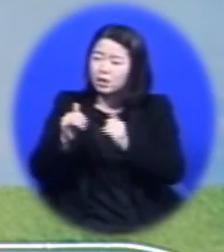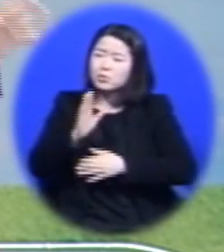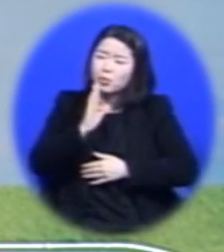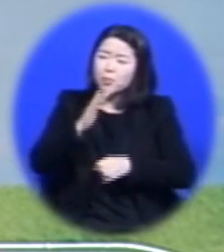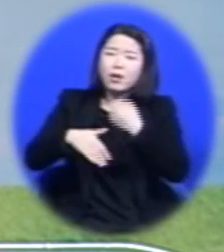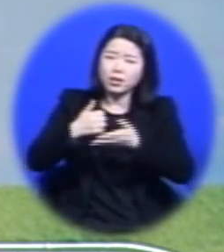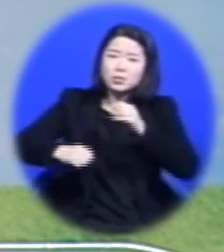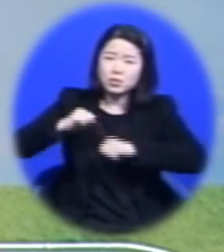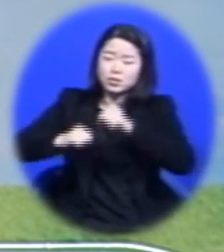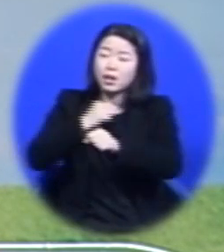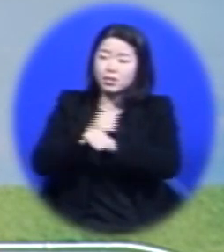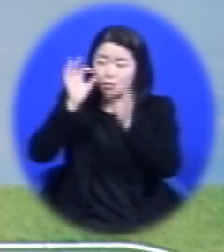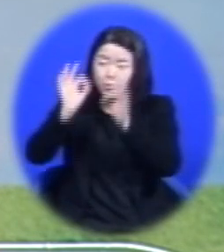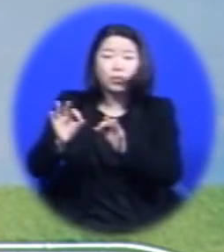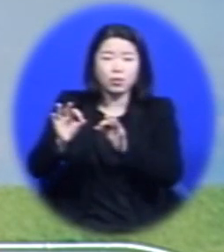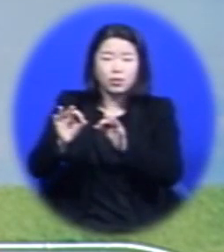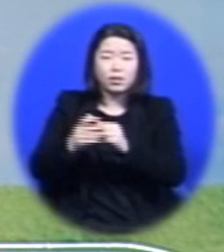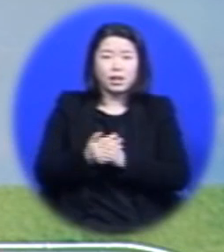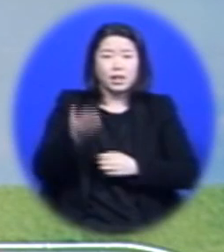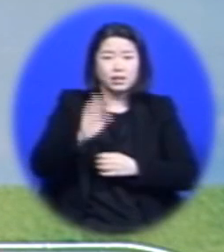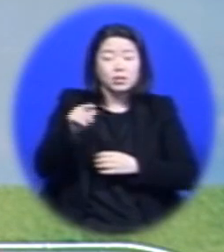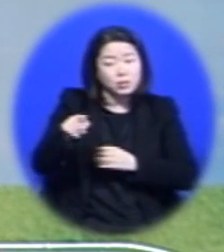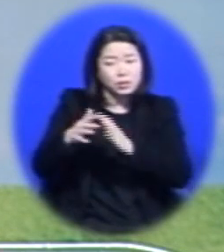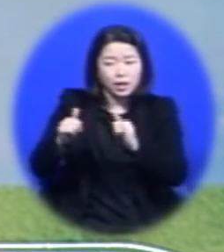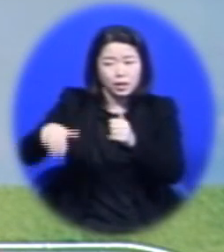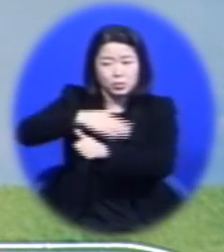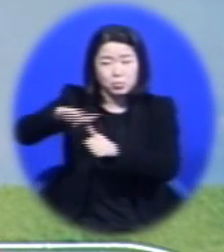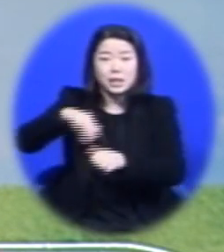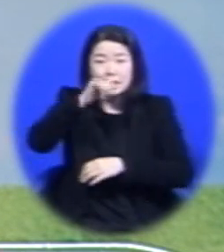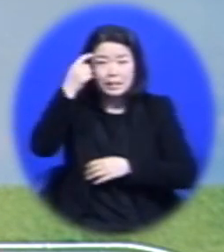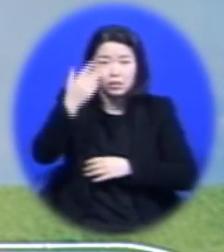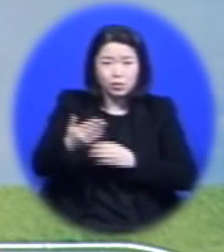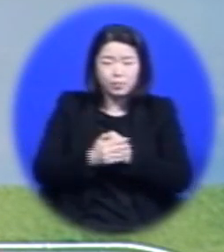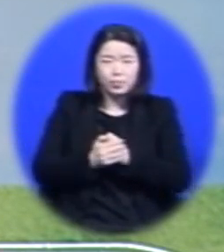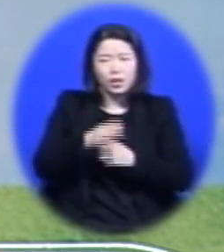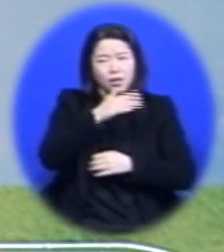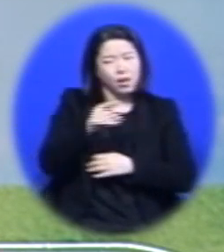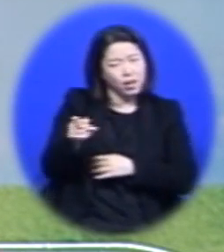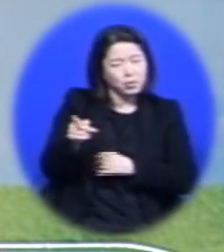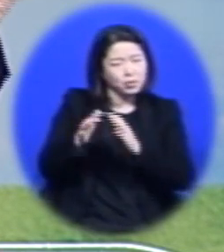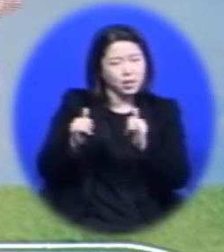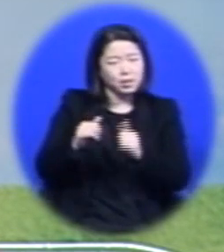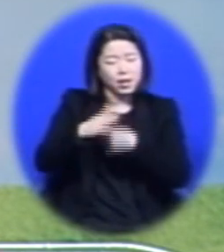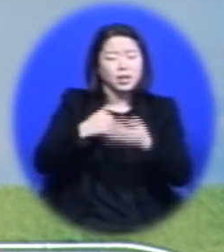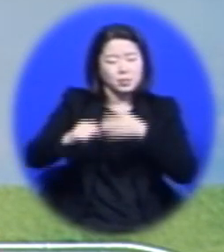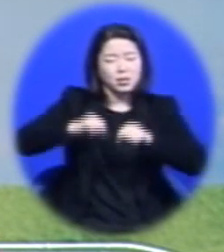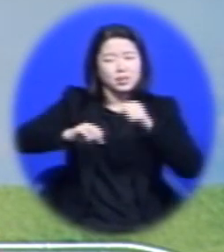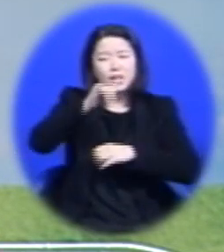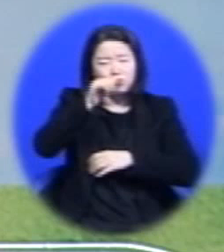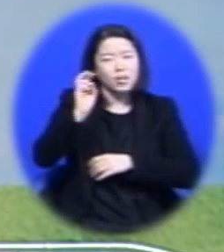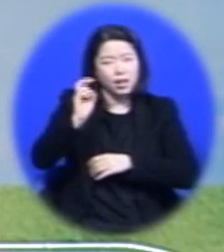하나님이 역사하시는 것 같아요 그런 사람 주변에 있으시죠 야 난 이미 저 사람에게는 정말 역사하신